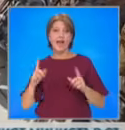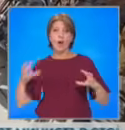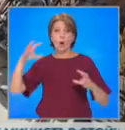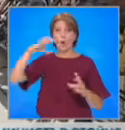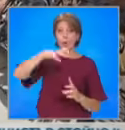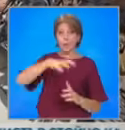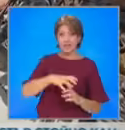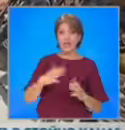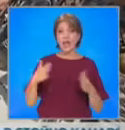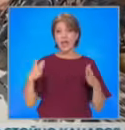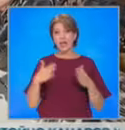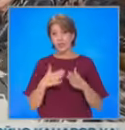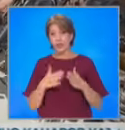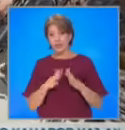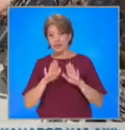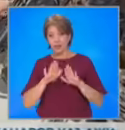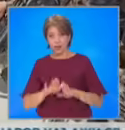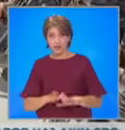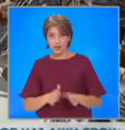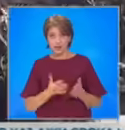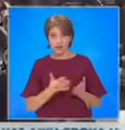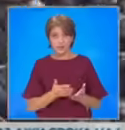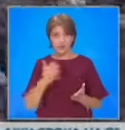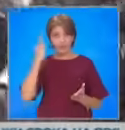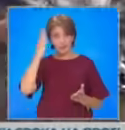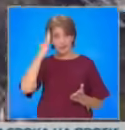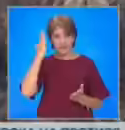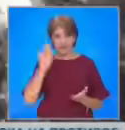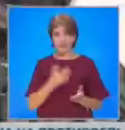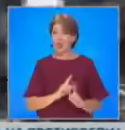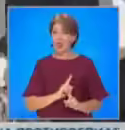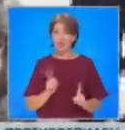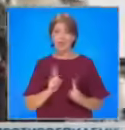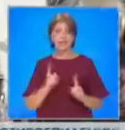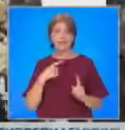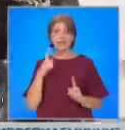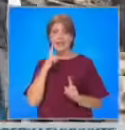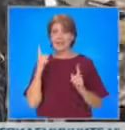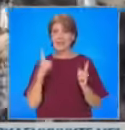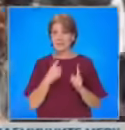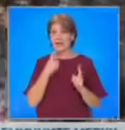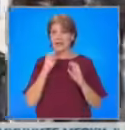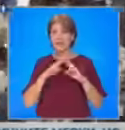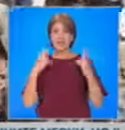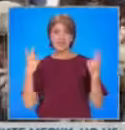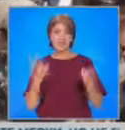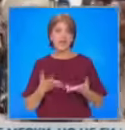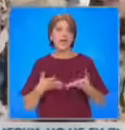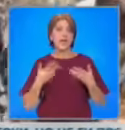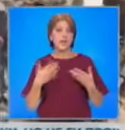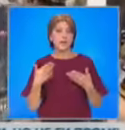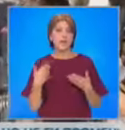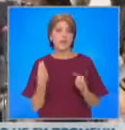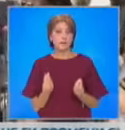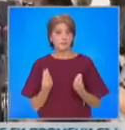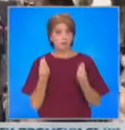на афганистанците с ислямско правителство. Няма да бъдем заплаха за света. Искаме добри отношения с всички, включително и с